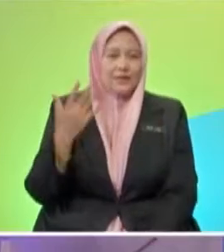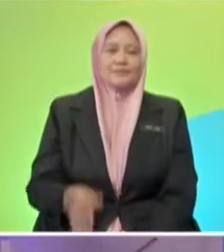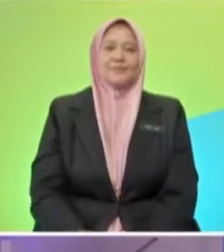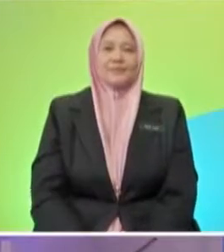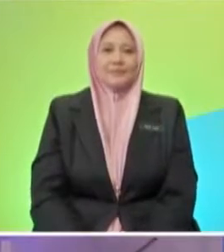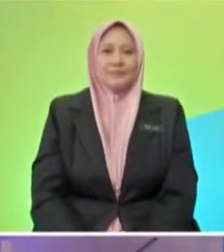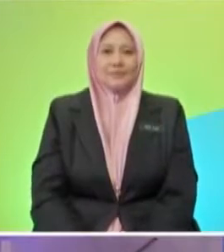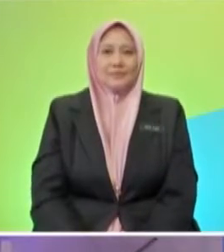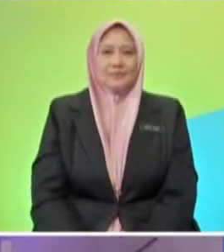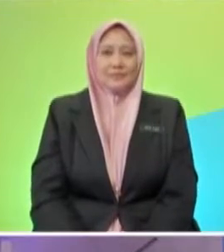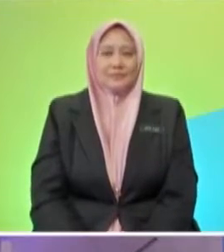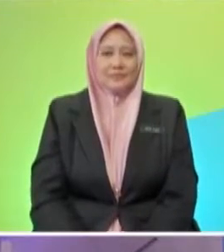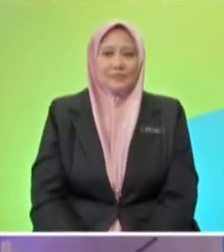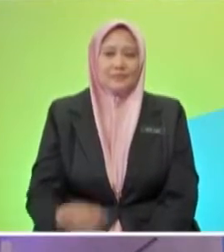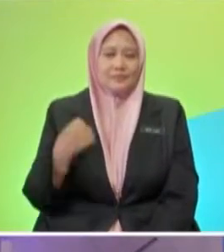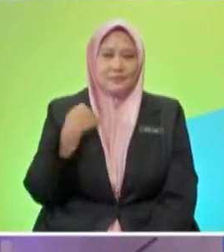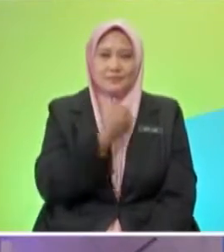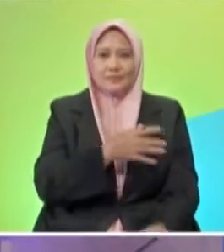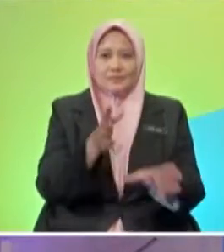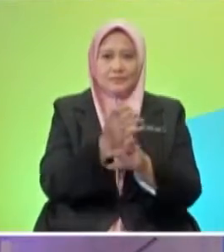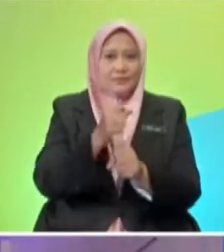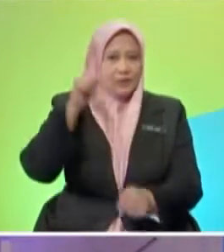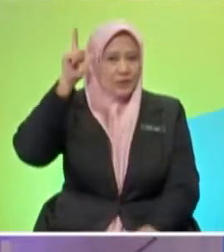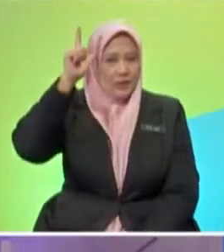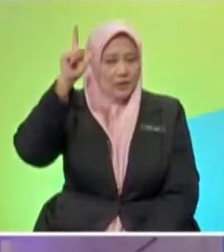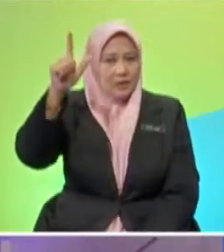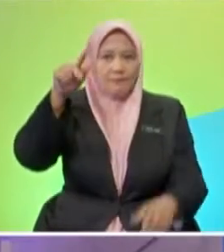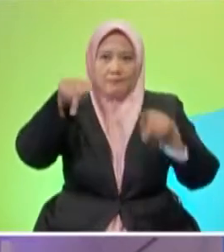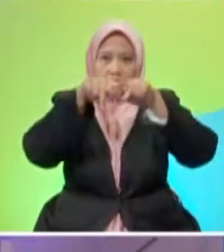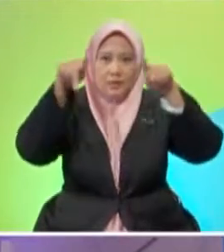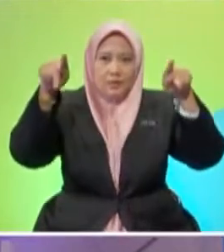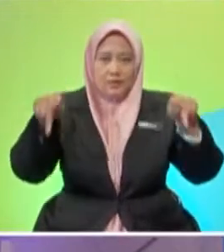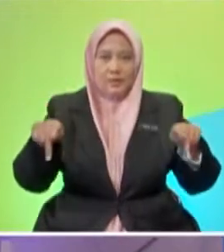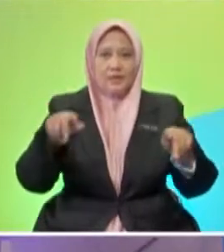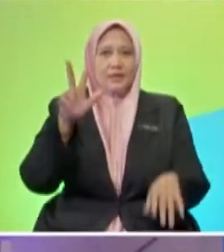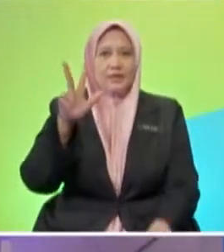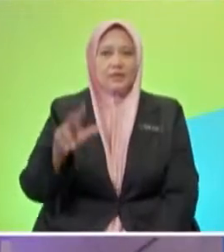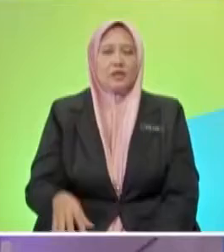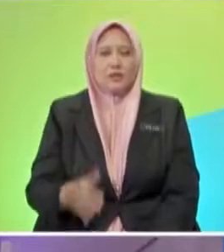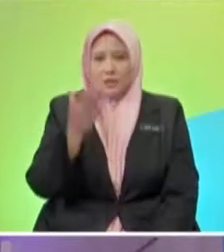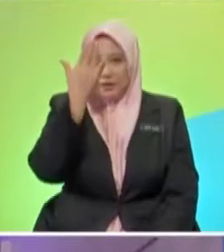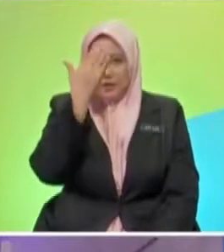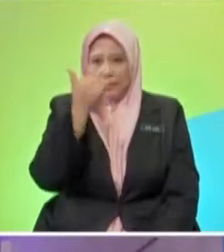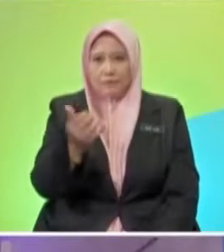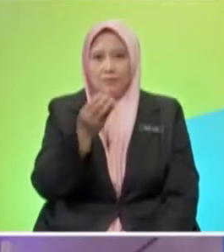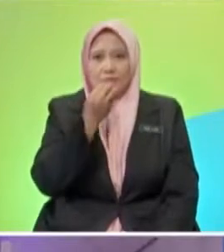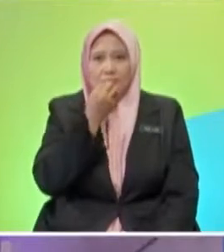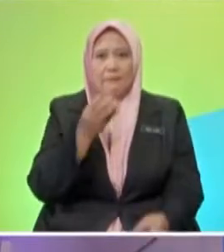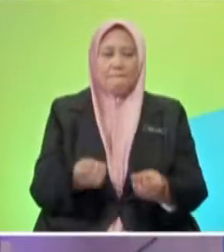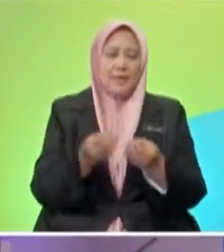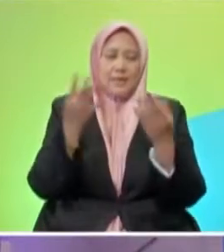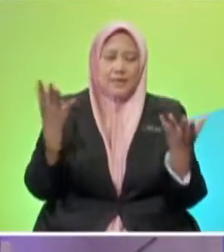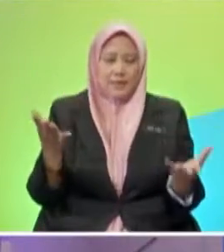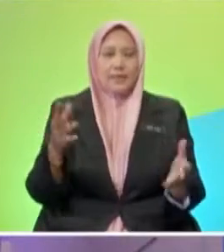pesinetron sekali lagi cuma lihai untuk pengganti itu Kenapa jawabannya makan banyak perawat kerennya seperti